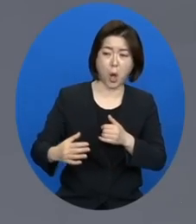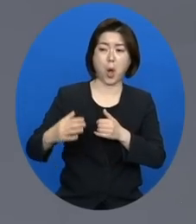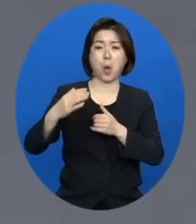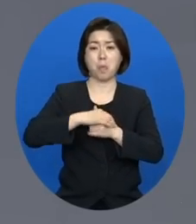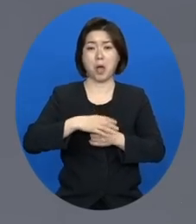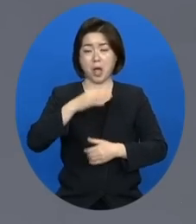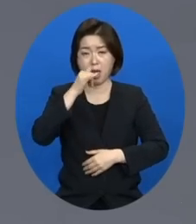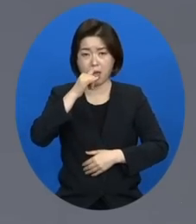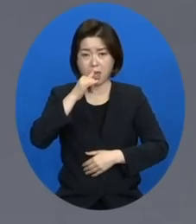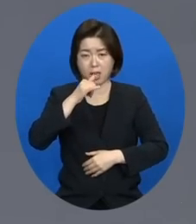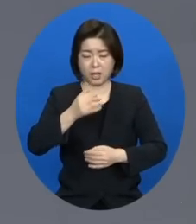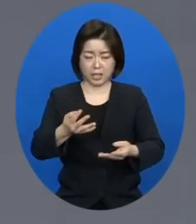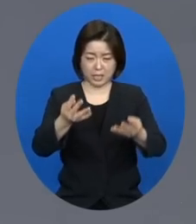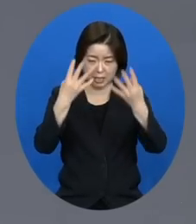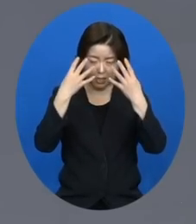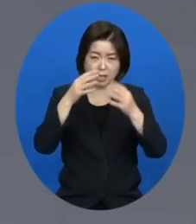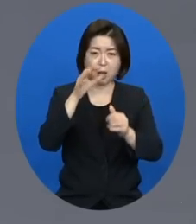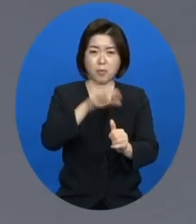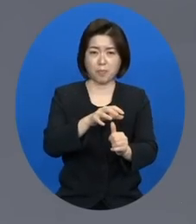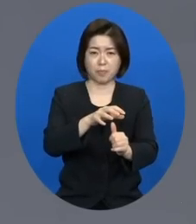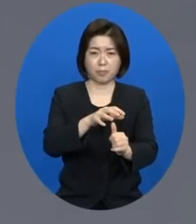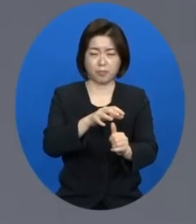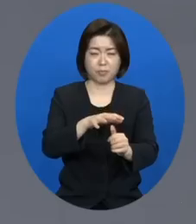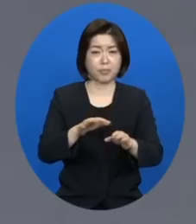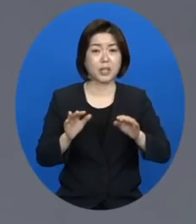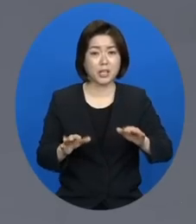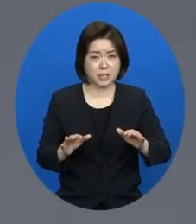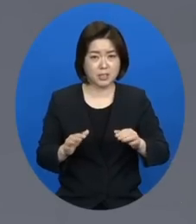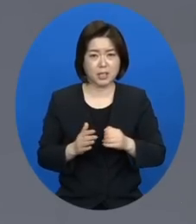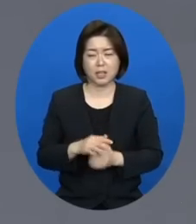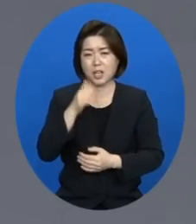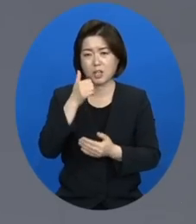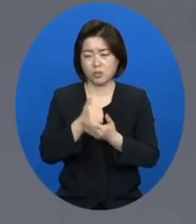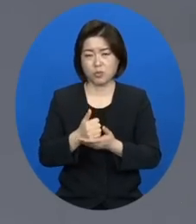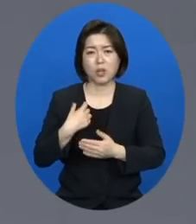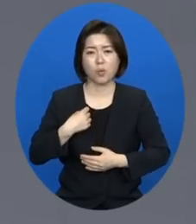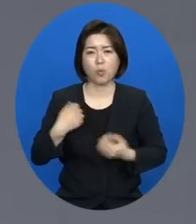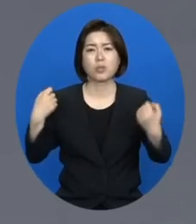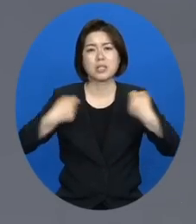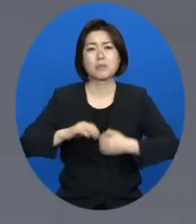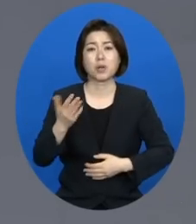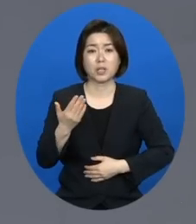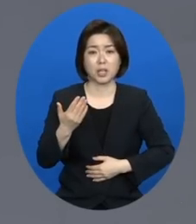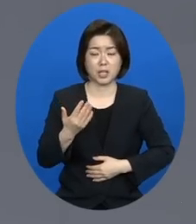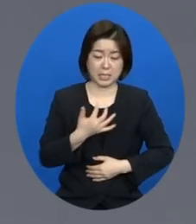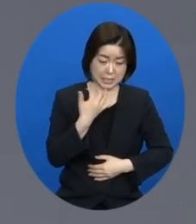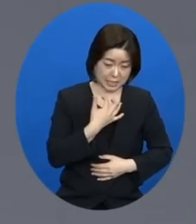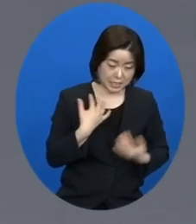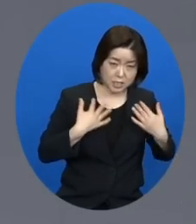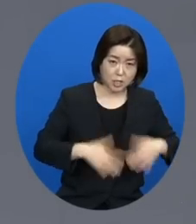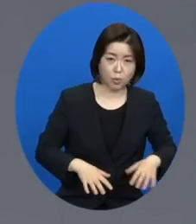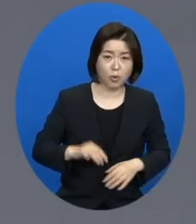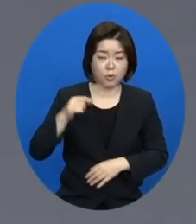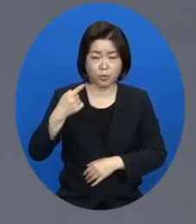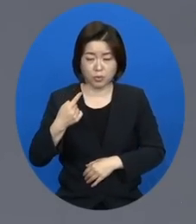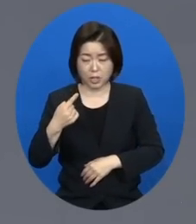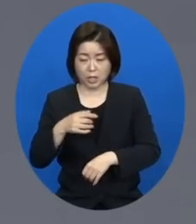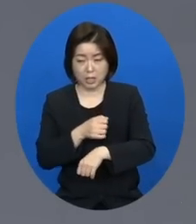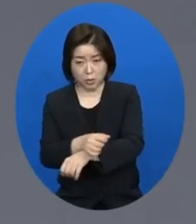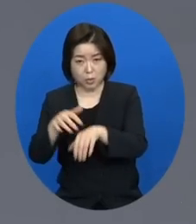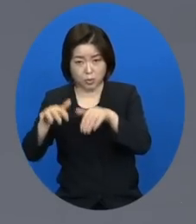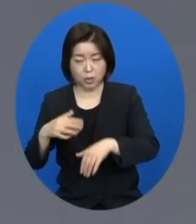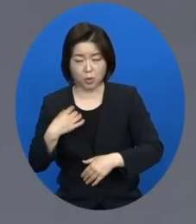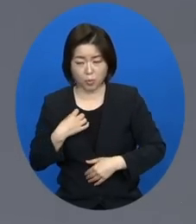당하고 감옥에 갇히게 됩니다. 이제는 죄수복을 입어요. 처음엔 채색옷, 그 다음에 노예복, 그